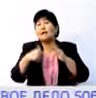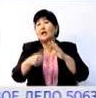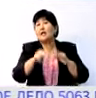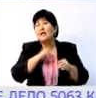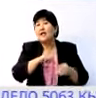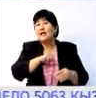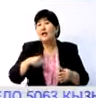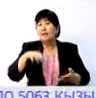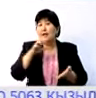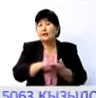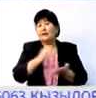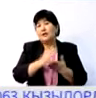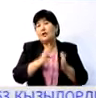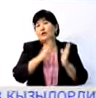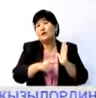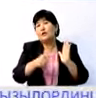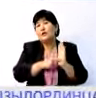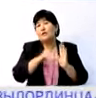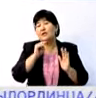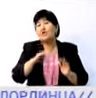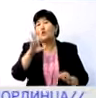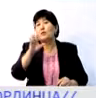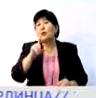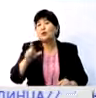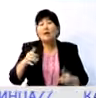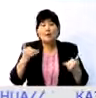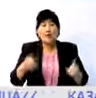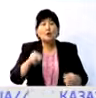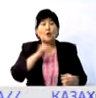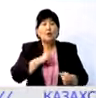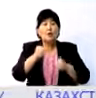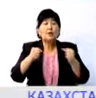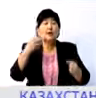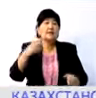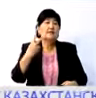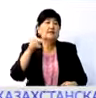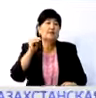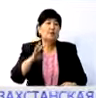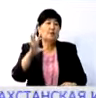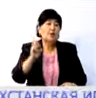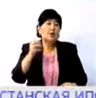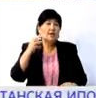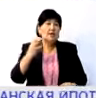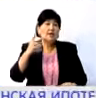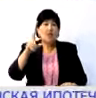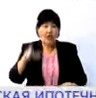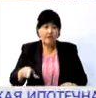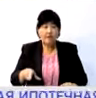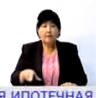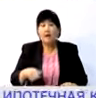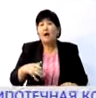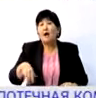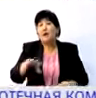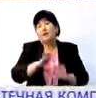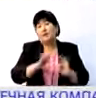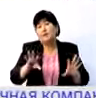и самозанятых составляло 97 500 человек. На сегодня трудоустроено 33 533 человек. Айгерим Туриман,